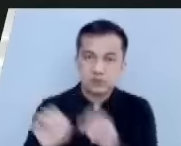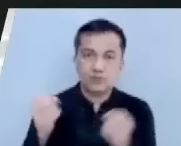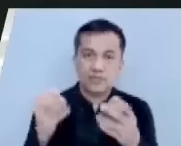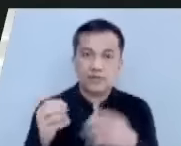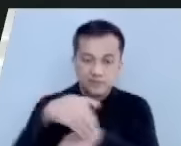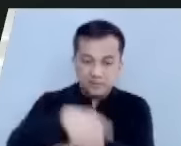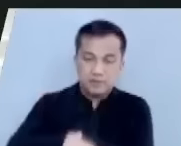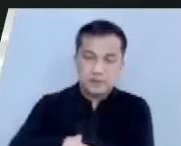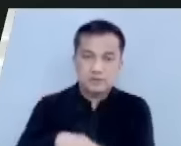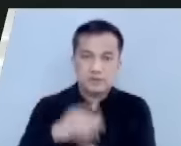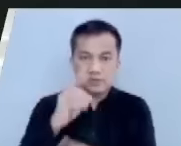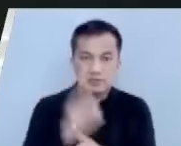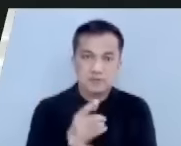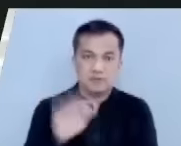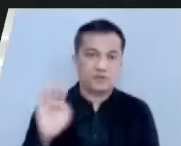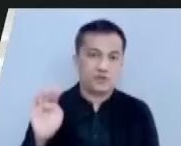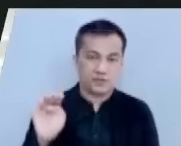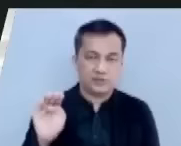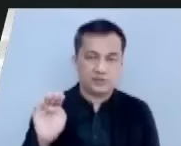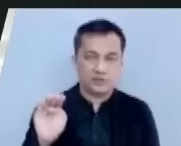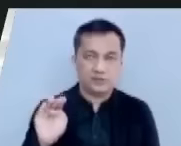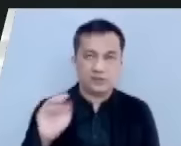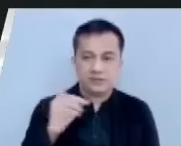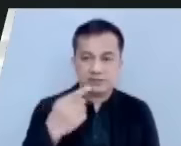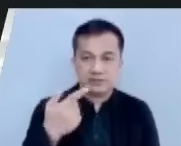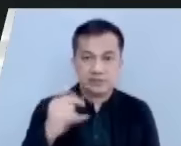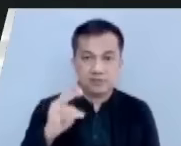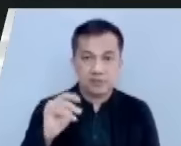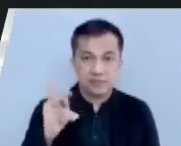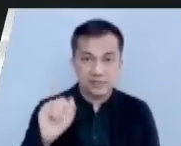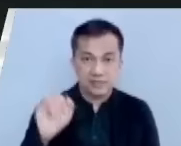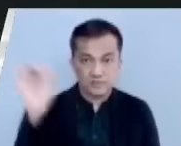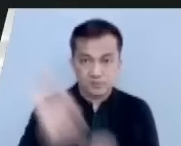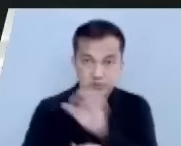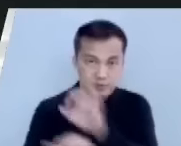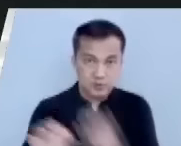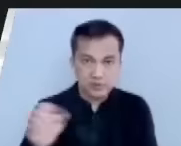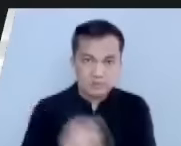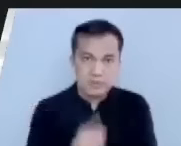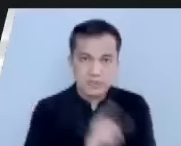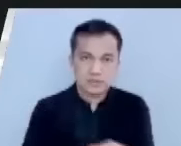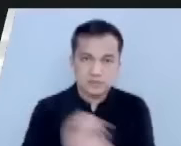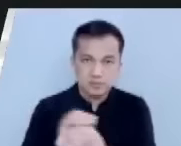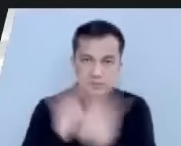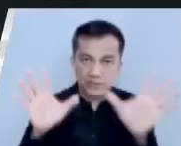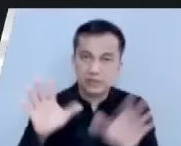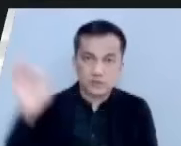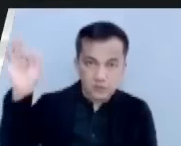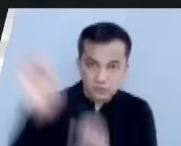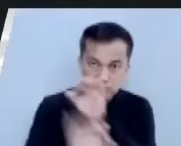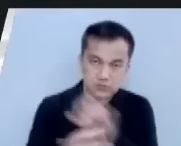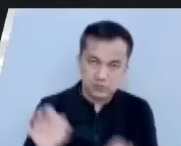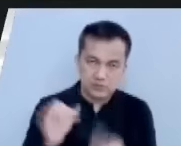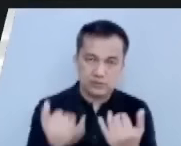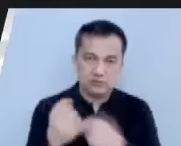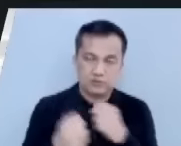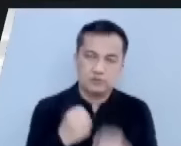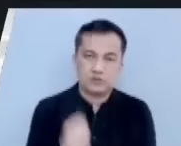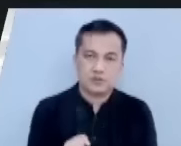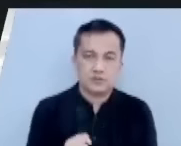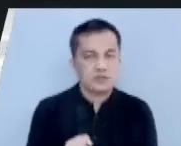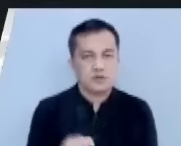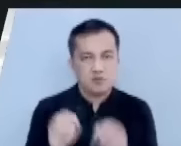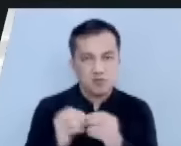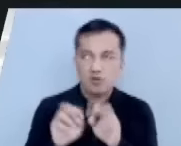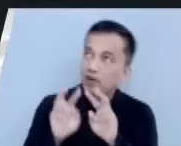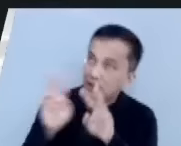December 14. Ang Gemini Meteor Shower ang isa sa pinakamalakas at pinakamaliwanag na meteor shower sa taong ito. At mas makikita ito lalo